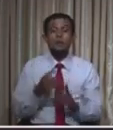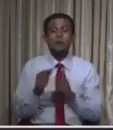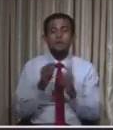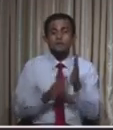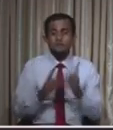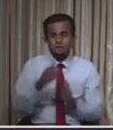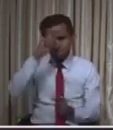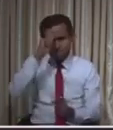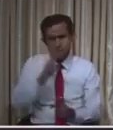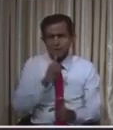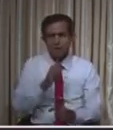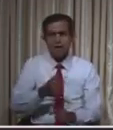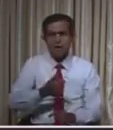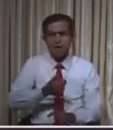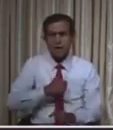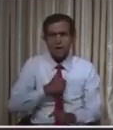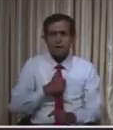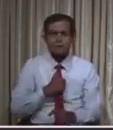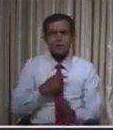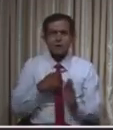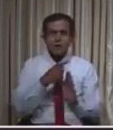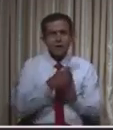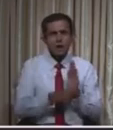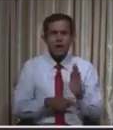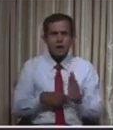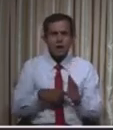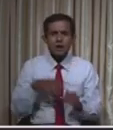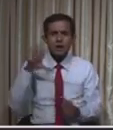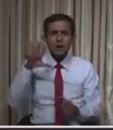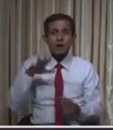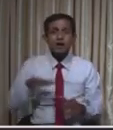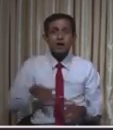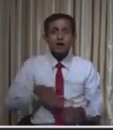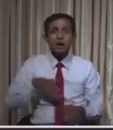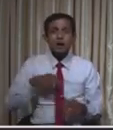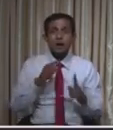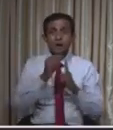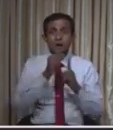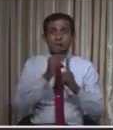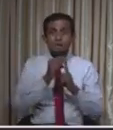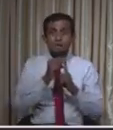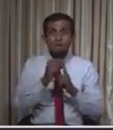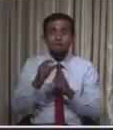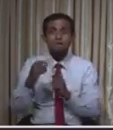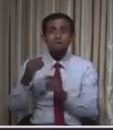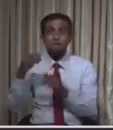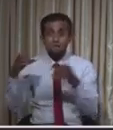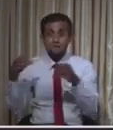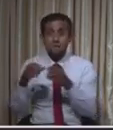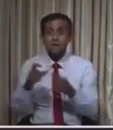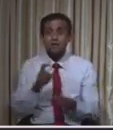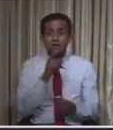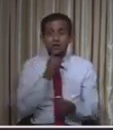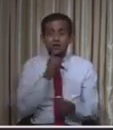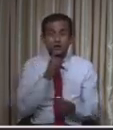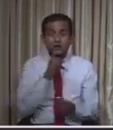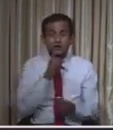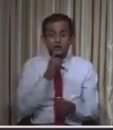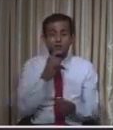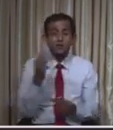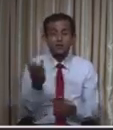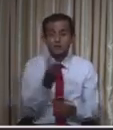මන්ත්‍රීවරු මම කියන්න කැමති සාමාන්‍ය රටක විධායක සහ ව්‍යවස්ථාදායක සහ අධිකරණයේ මේ